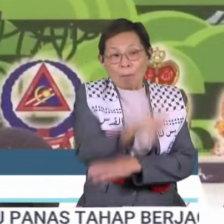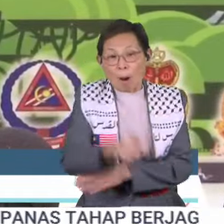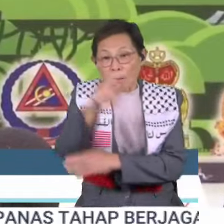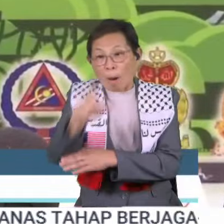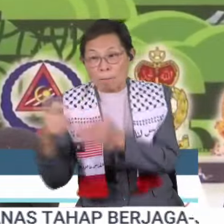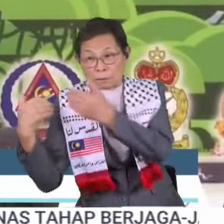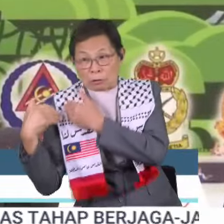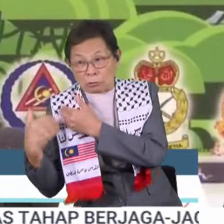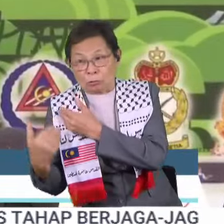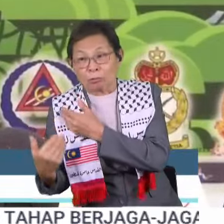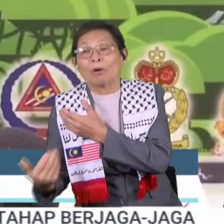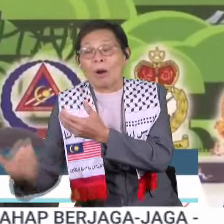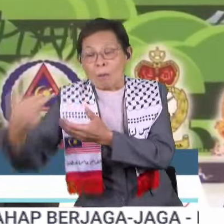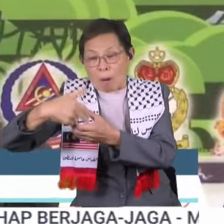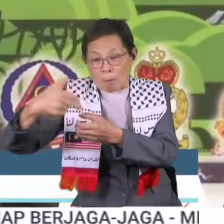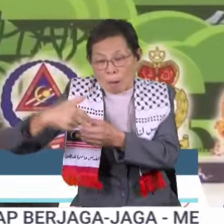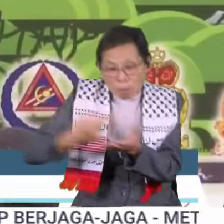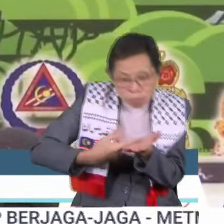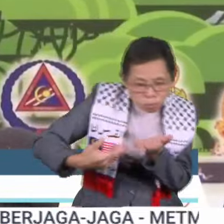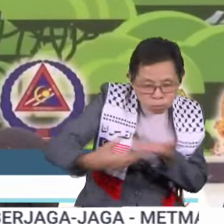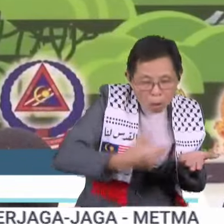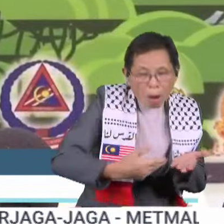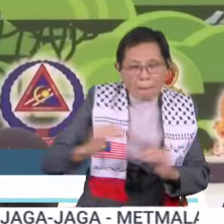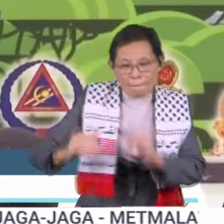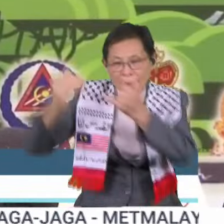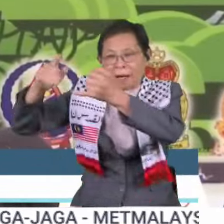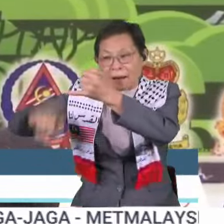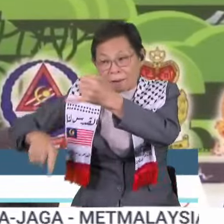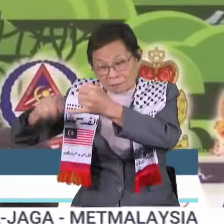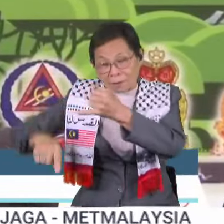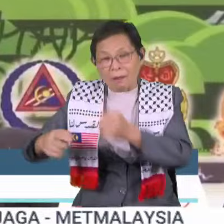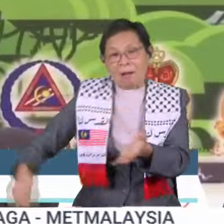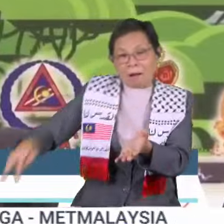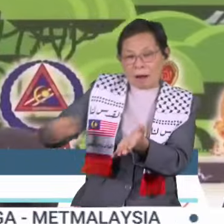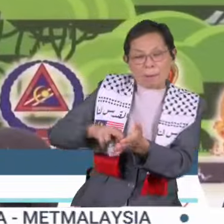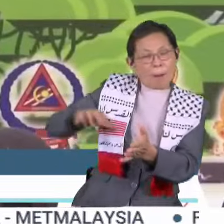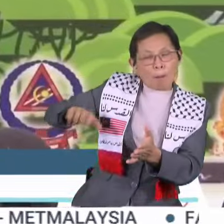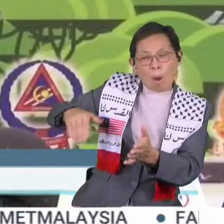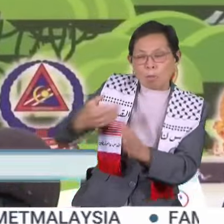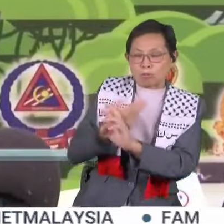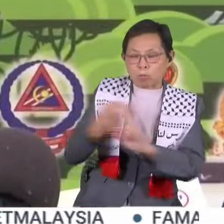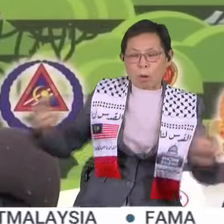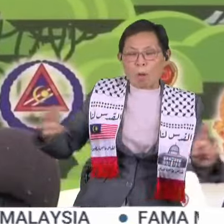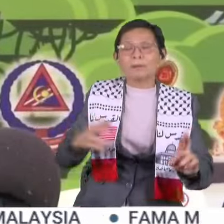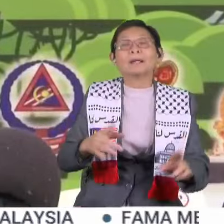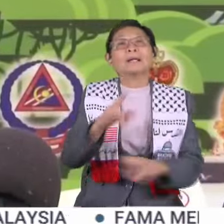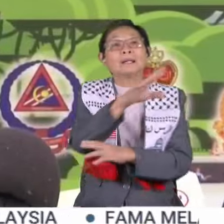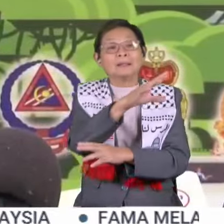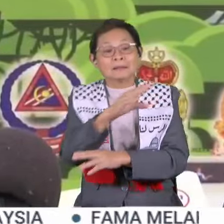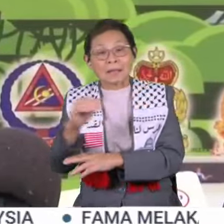di peringkat yang sudah di peringkat terakhir. Jadi laporan belum lagi disediakan dan